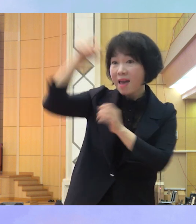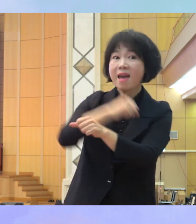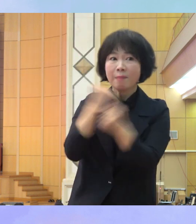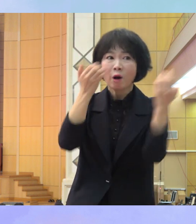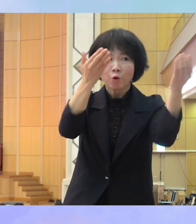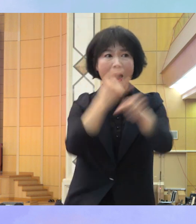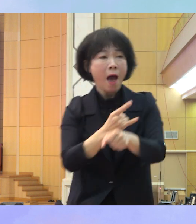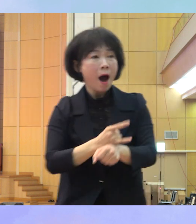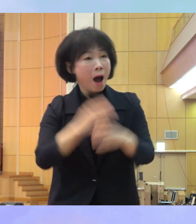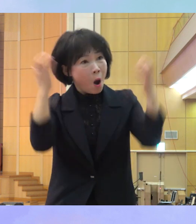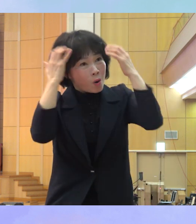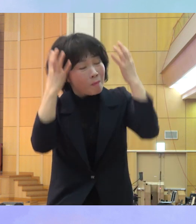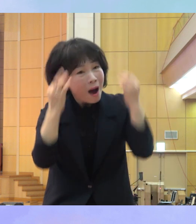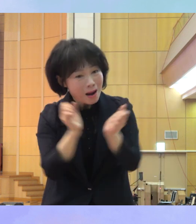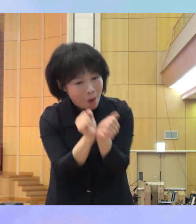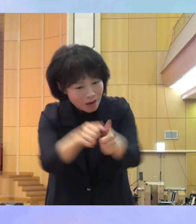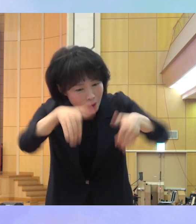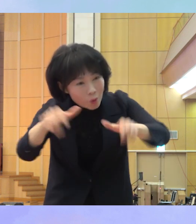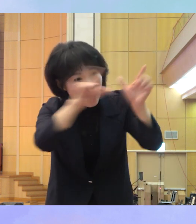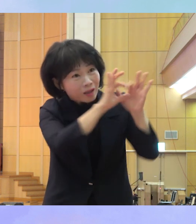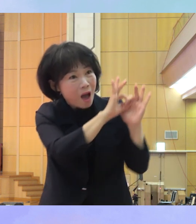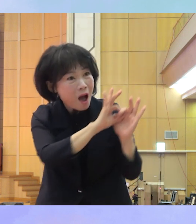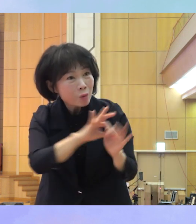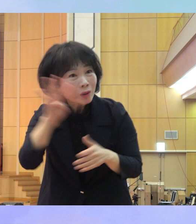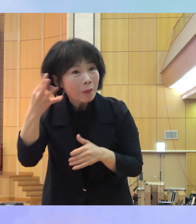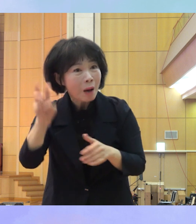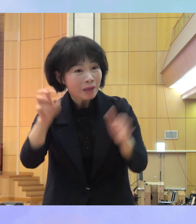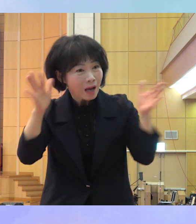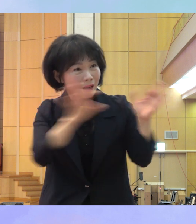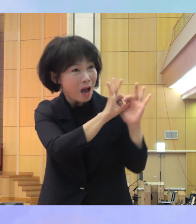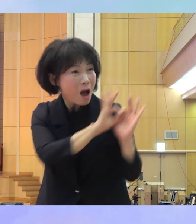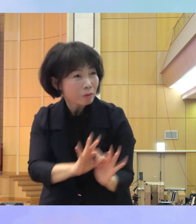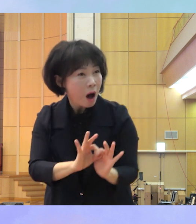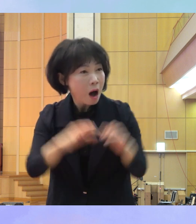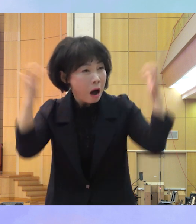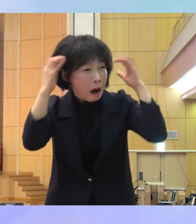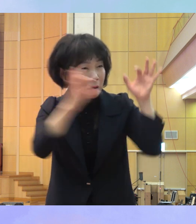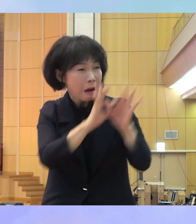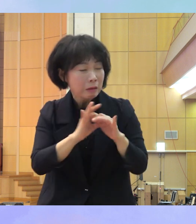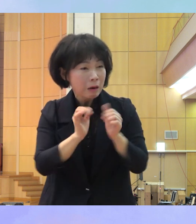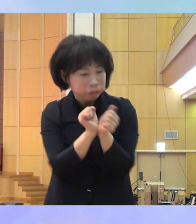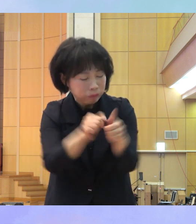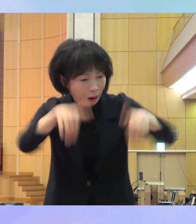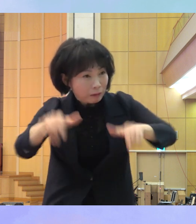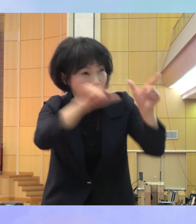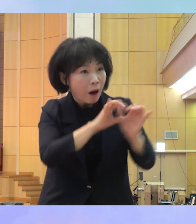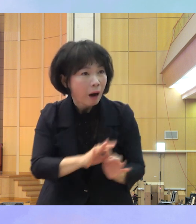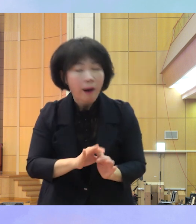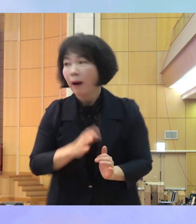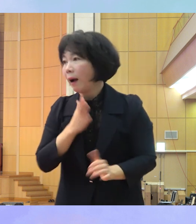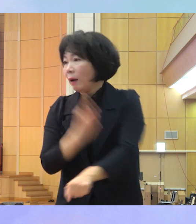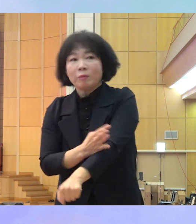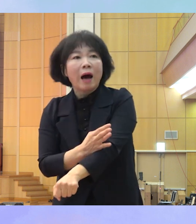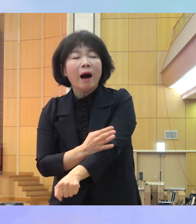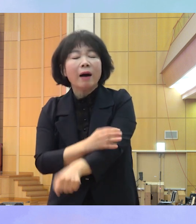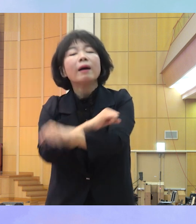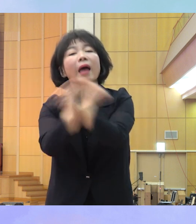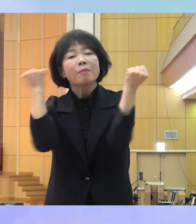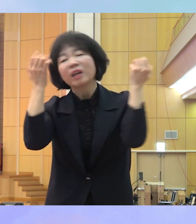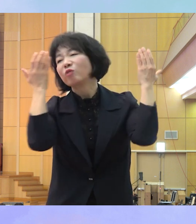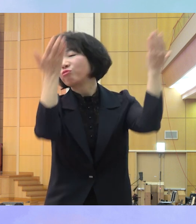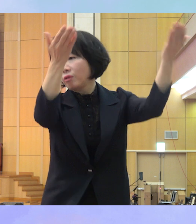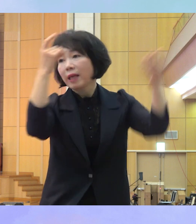해방시키십시오. 우리를 놓아주십시오. 우리 이제 애굽을 떠나서 우리 본토 이스라엘 나라로 가겠습니다.